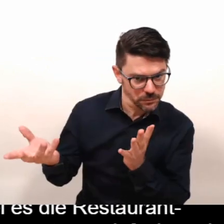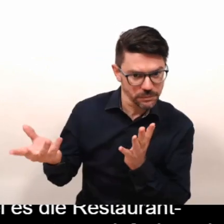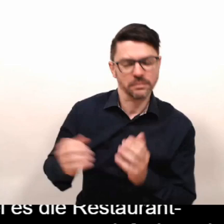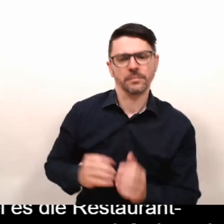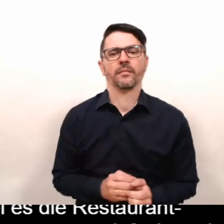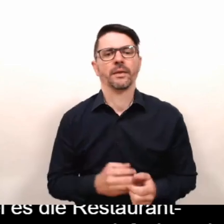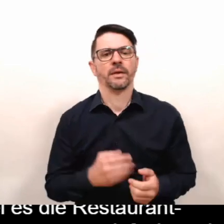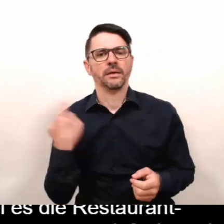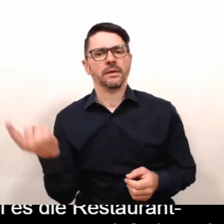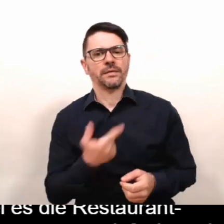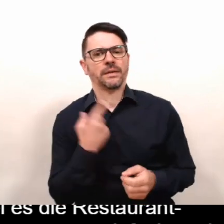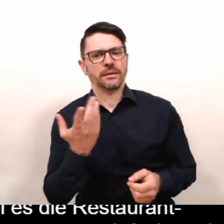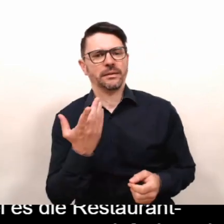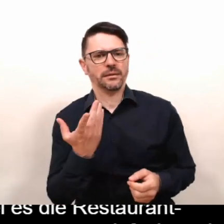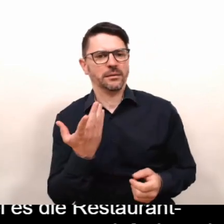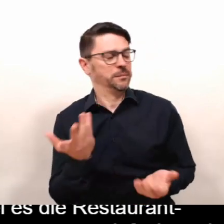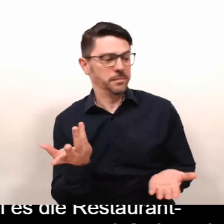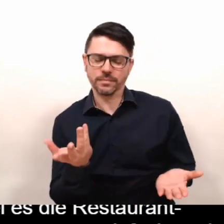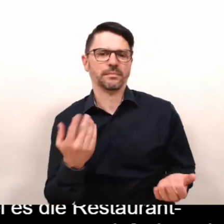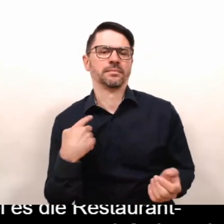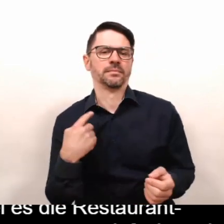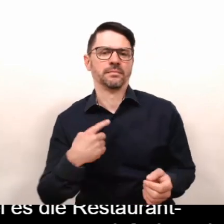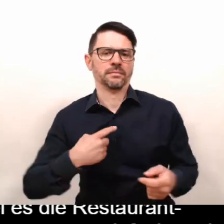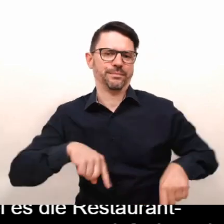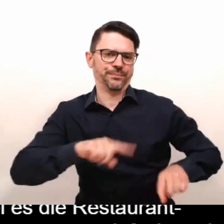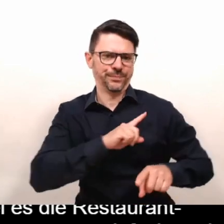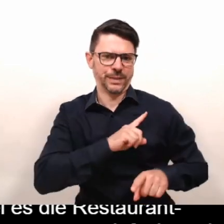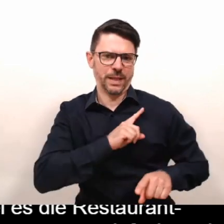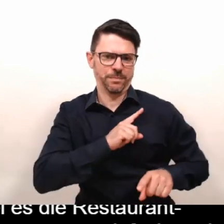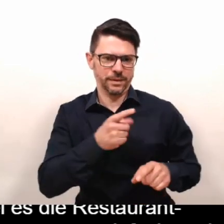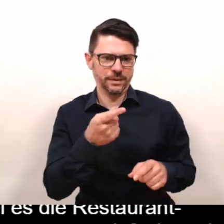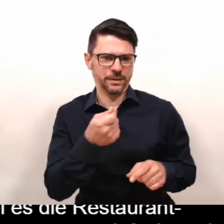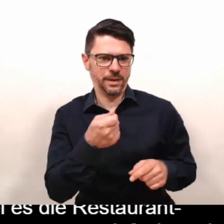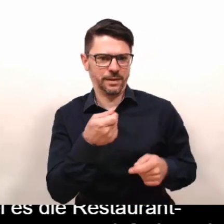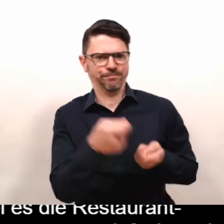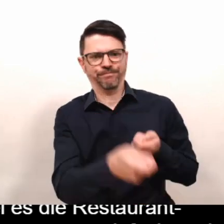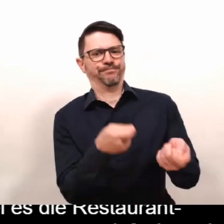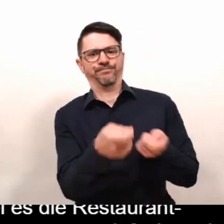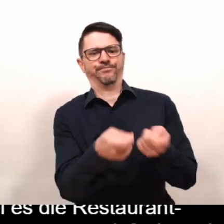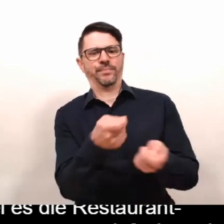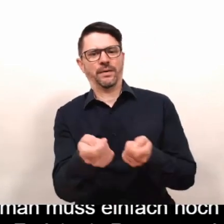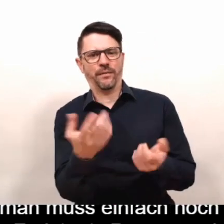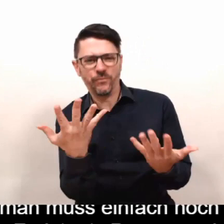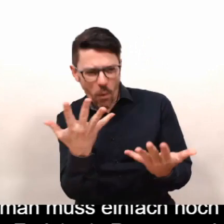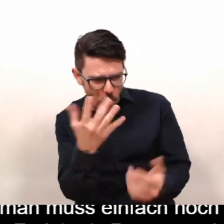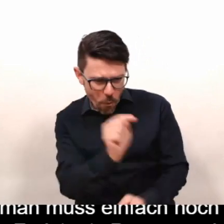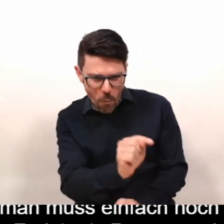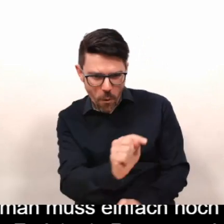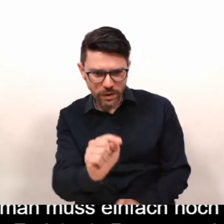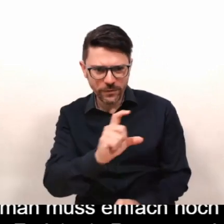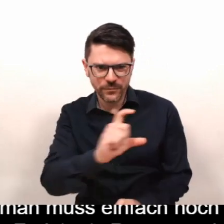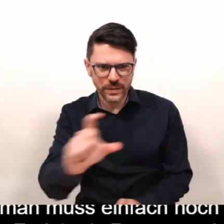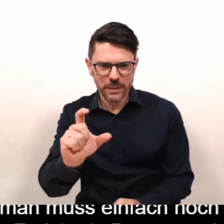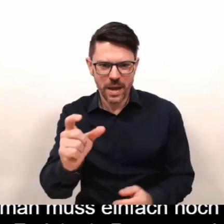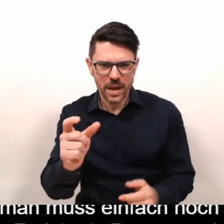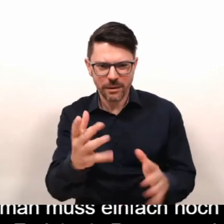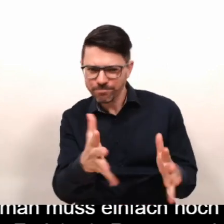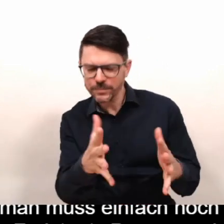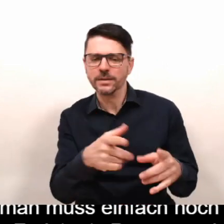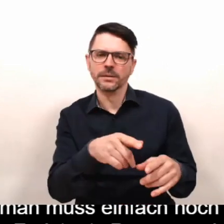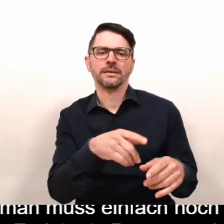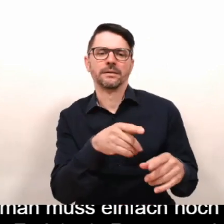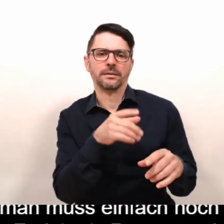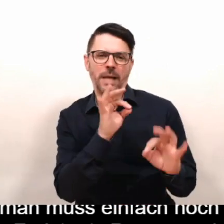helfen. Es war in den letzten Tagen und Wochen immer wieder die Debatte, ja zahlt Bayern denn die Soforthilfe zu langsam aus? Einige seien ja